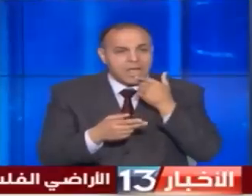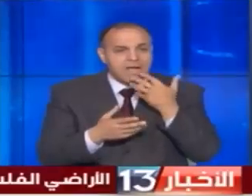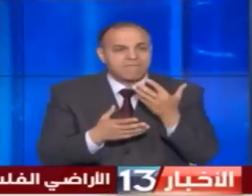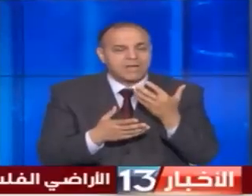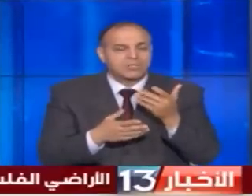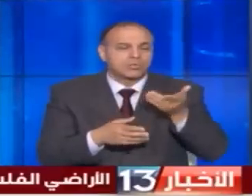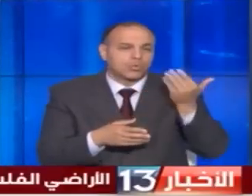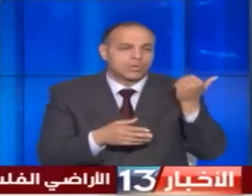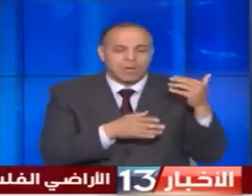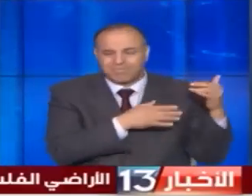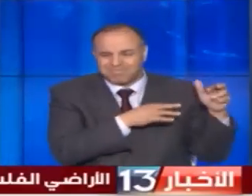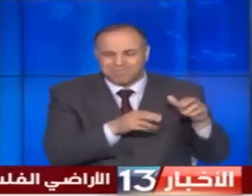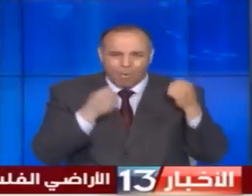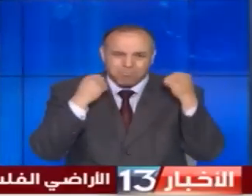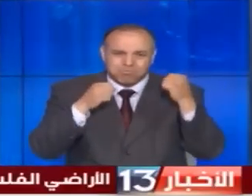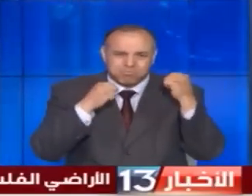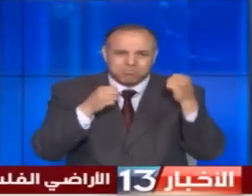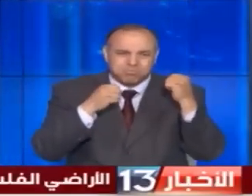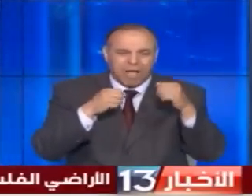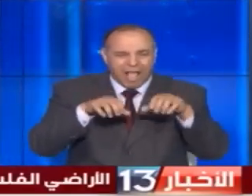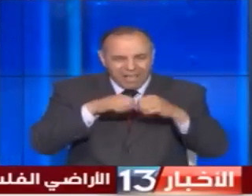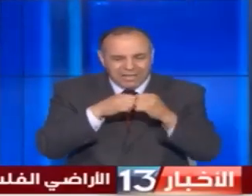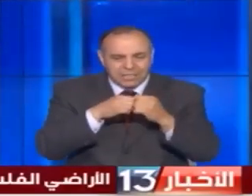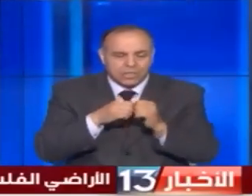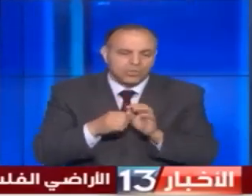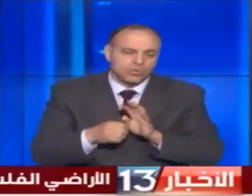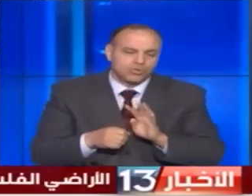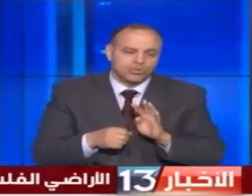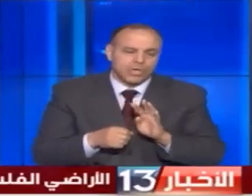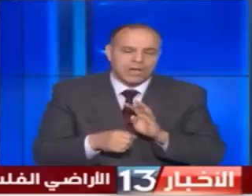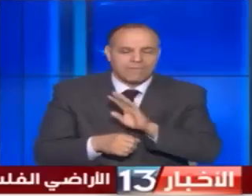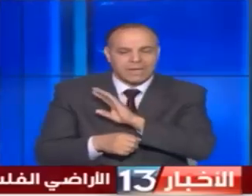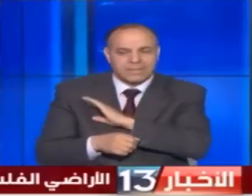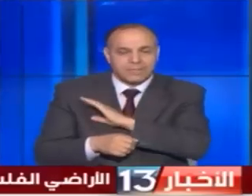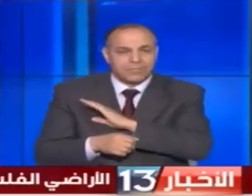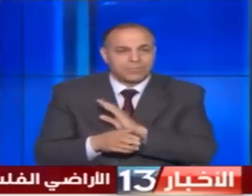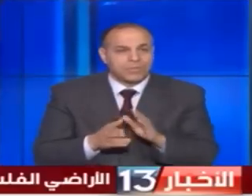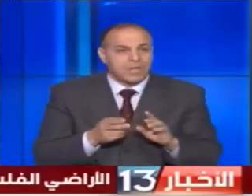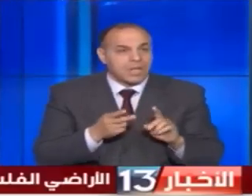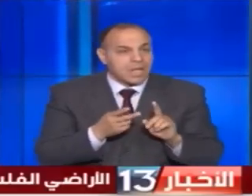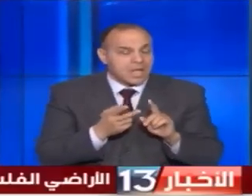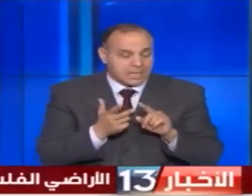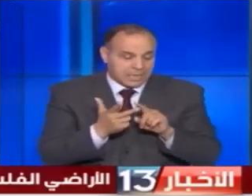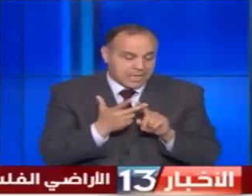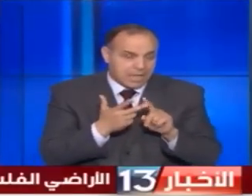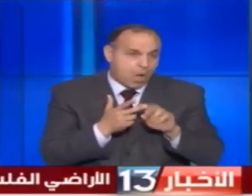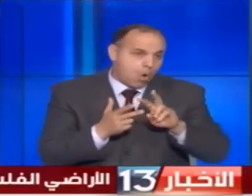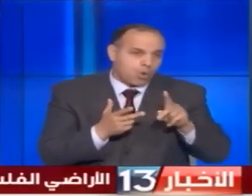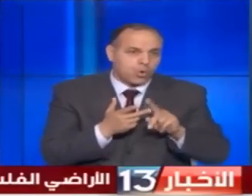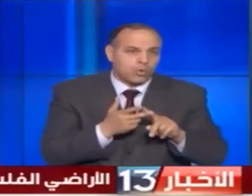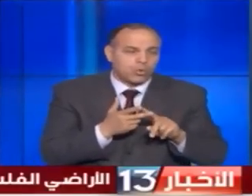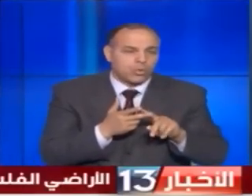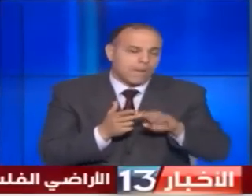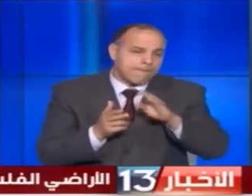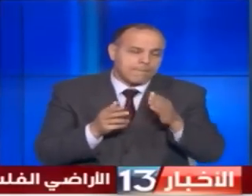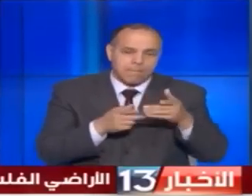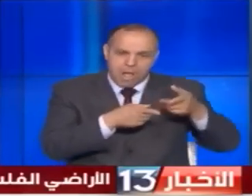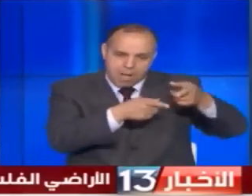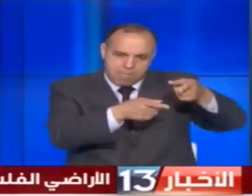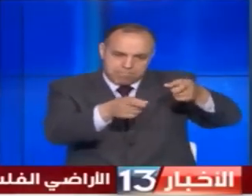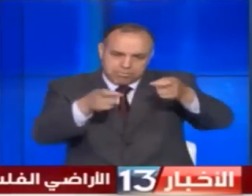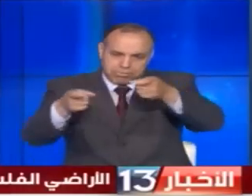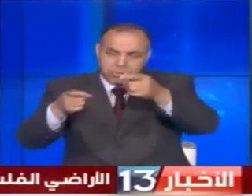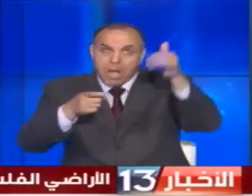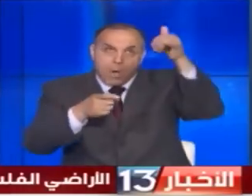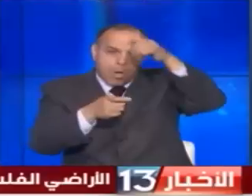خلال مسيره العوده وكسر الحصار شرق البريج وسط القطاع وكان ثلاثه اخرون قد سقطوا ما بالرصاص او في غاره